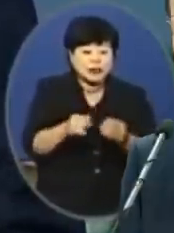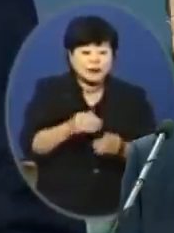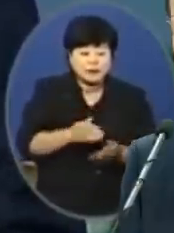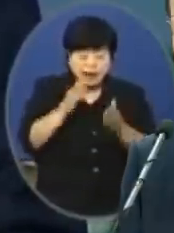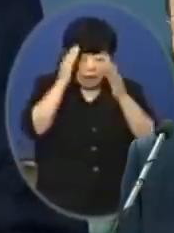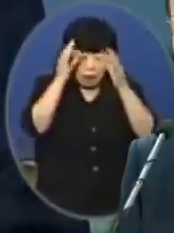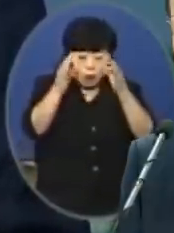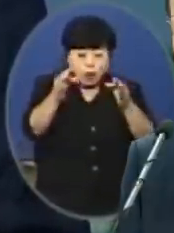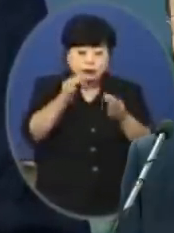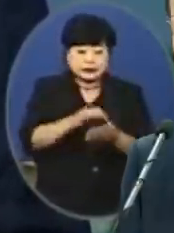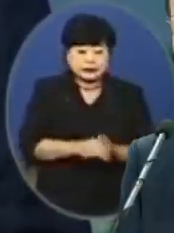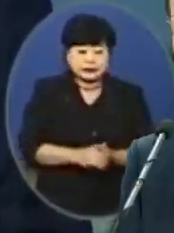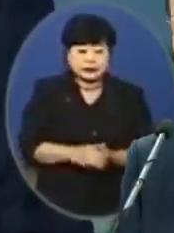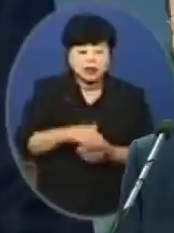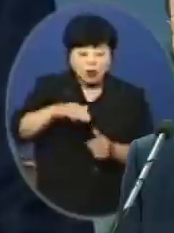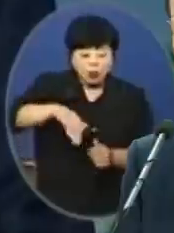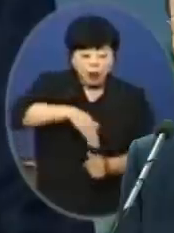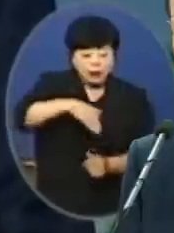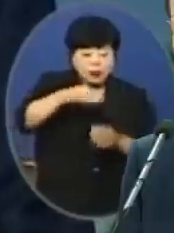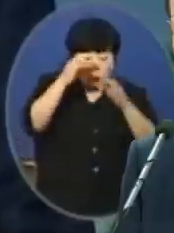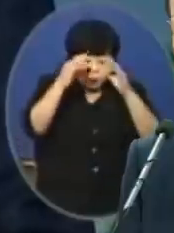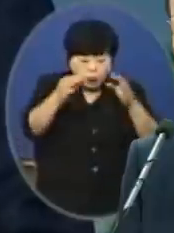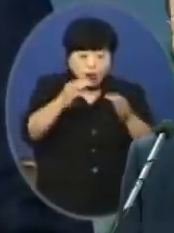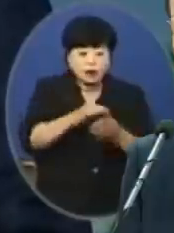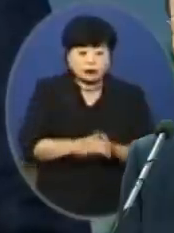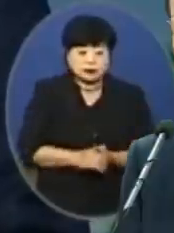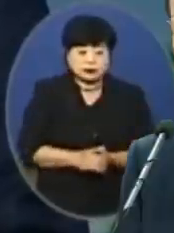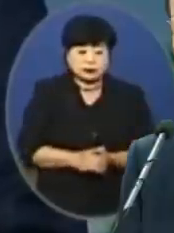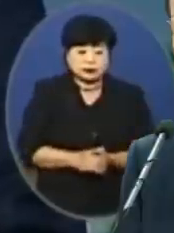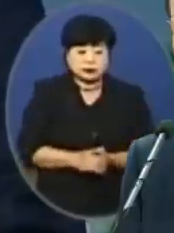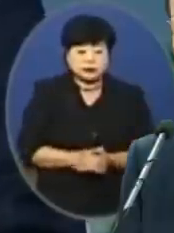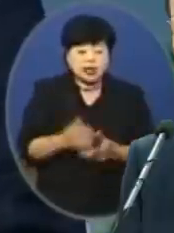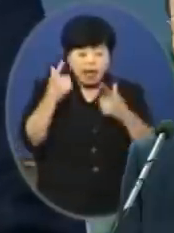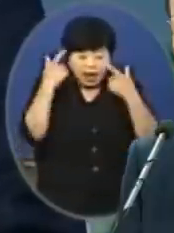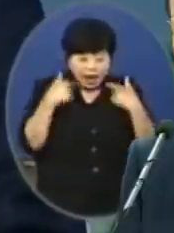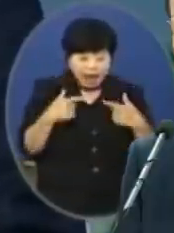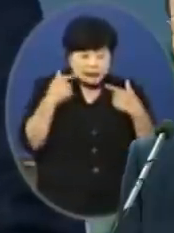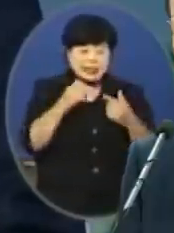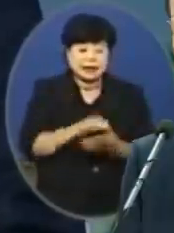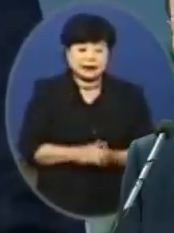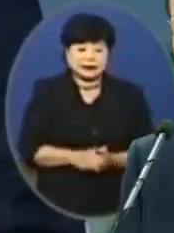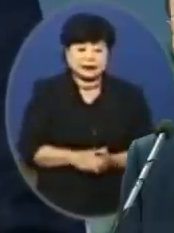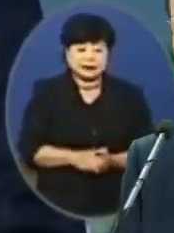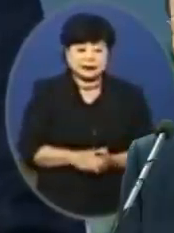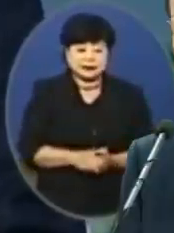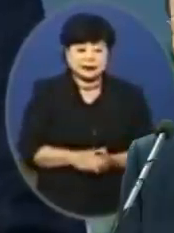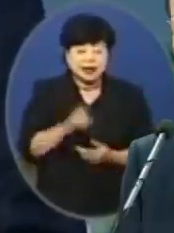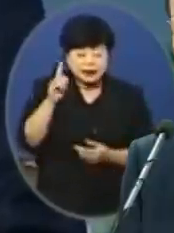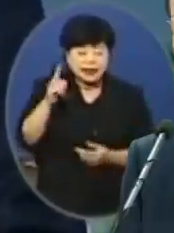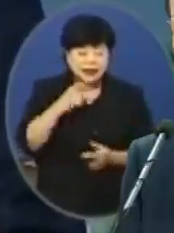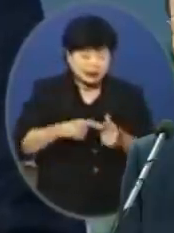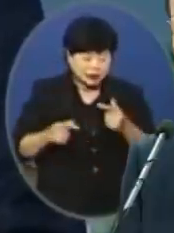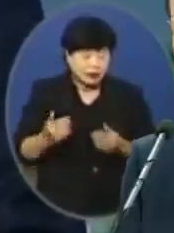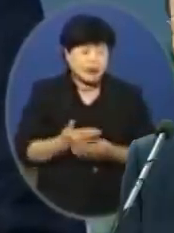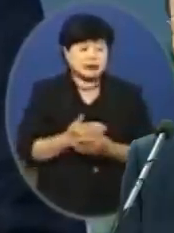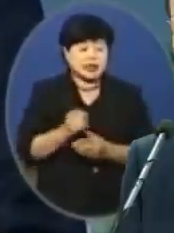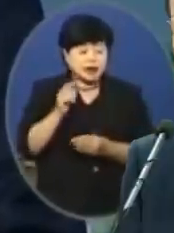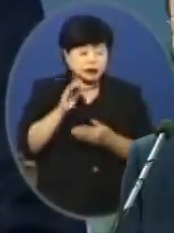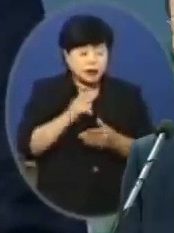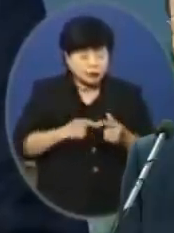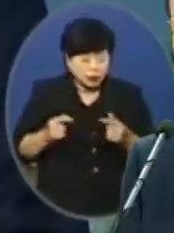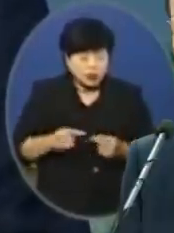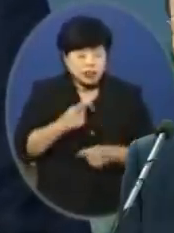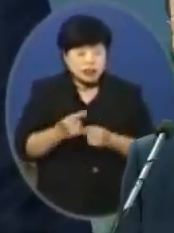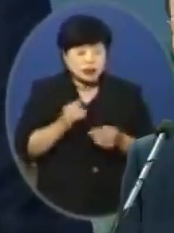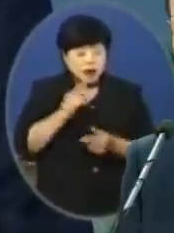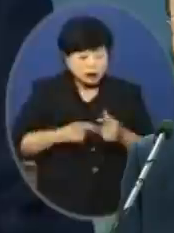바라보는 것입니다. 환경을 바라보는 것입니다. 저는 항상 내일은 오늘보다 다음 달은 금번호보다